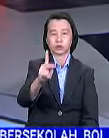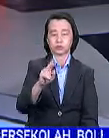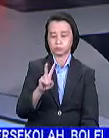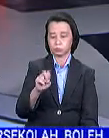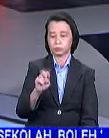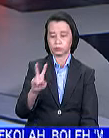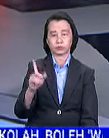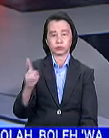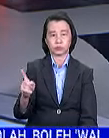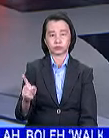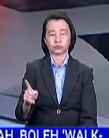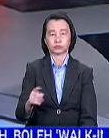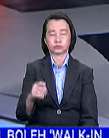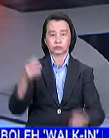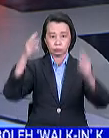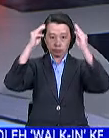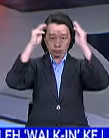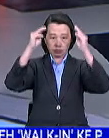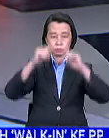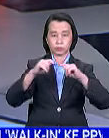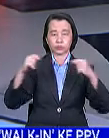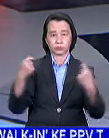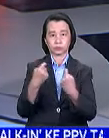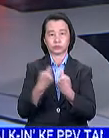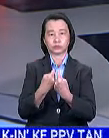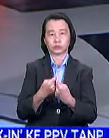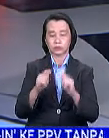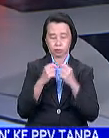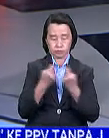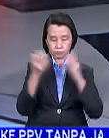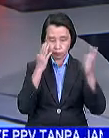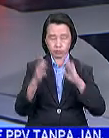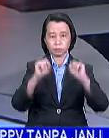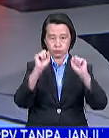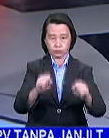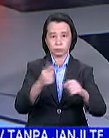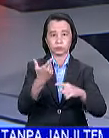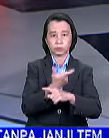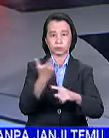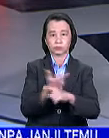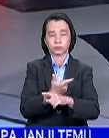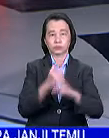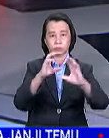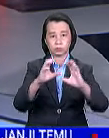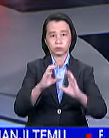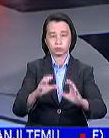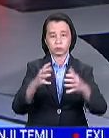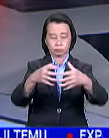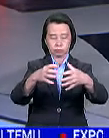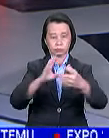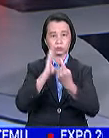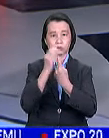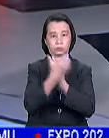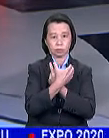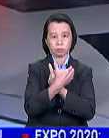2021 menurut pengurus pasukan Datuk menawan Nawawi Squad kebangsaan dibenarkan untuk menjalani latihan secara quarantine